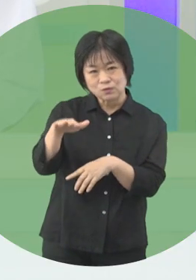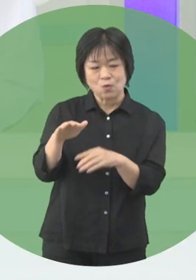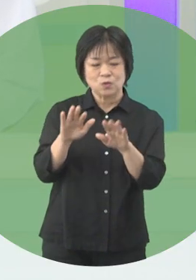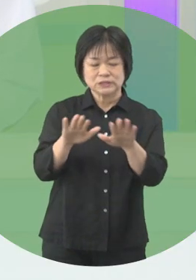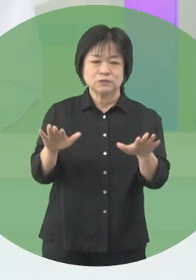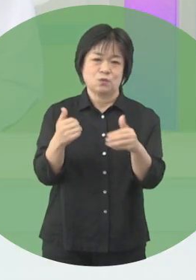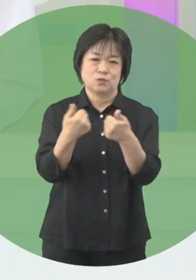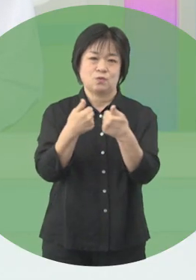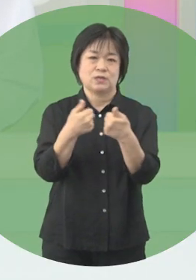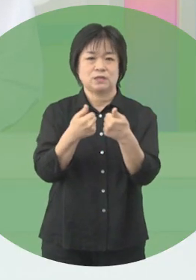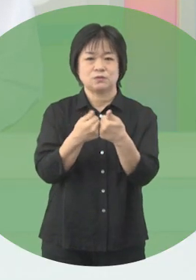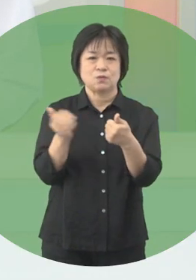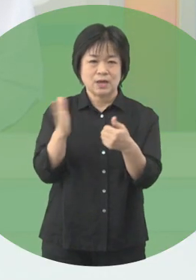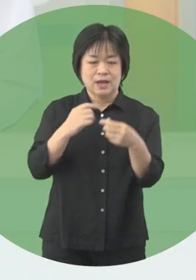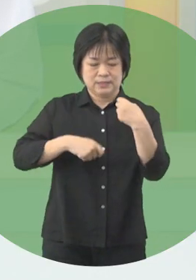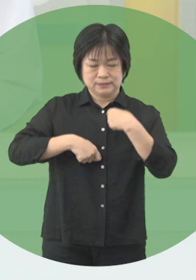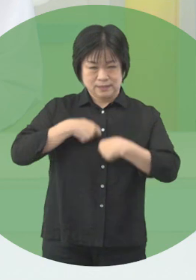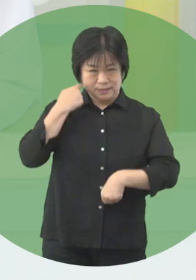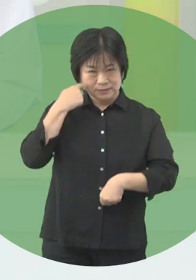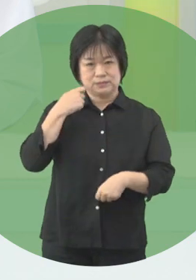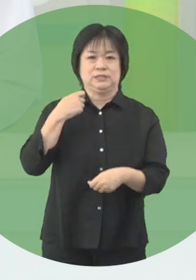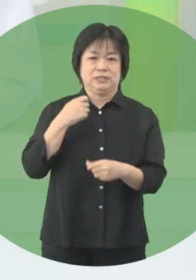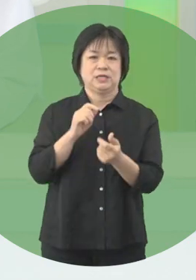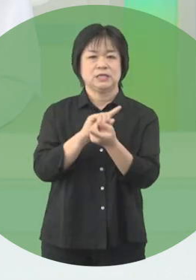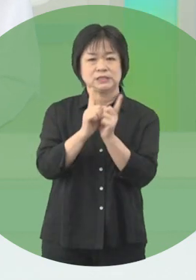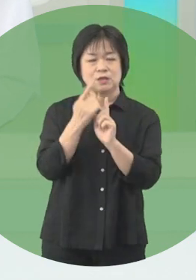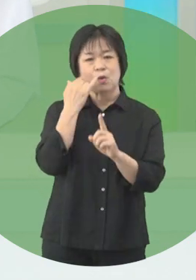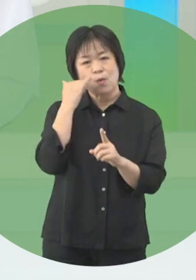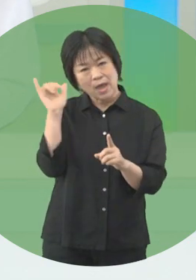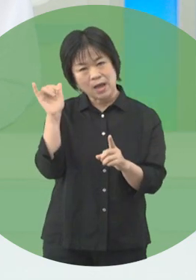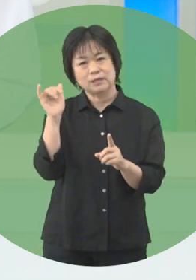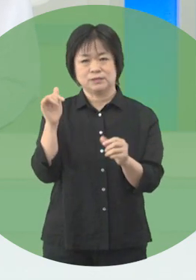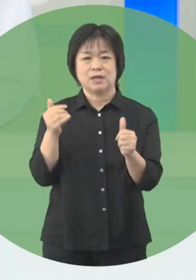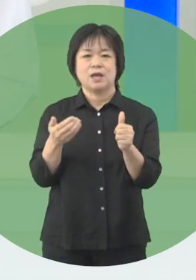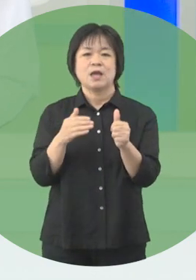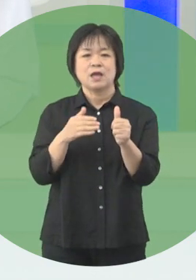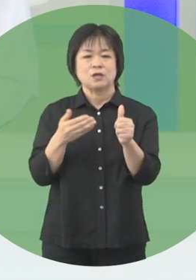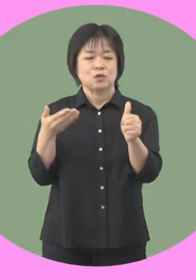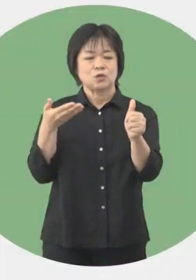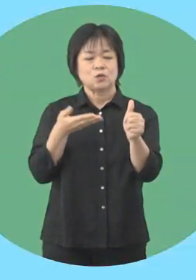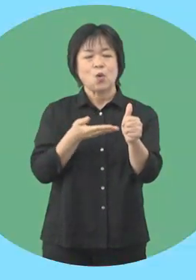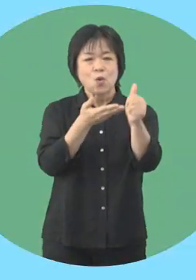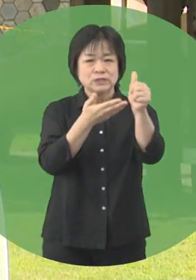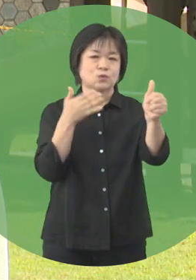所が正式に里親として子どもの養育をお願いするんじゃ。